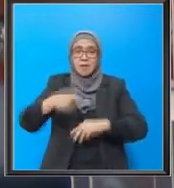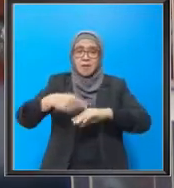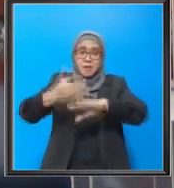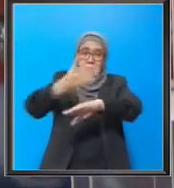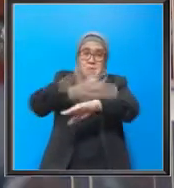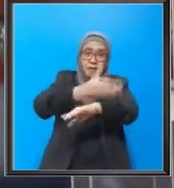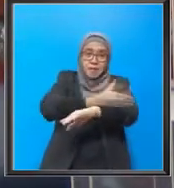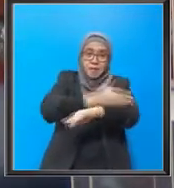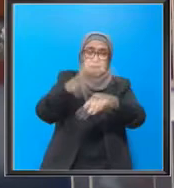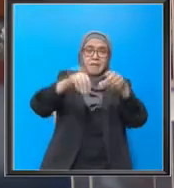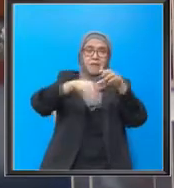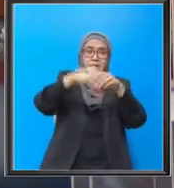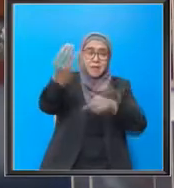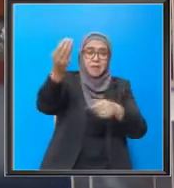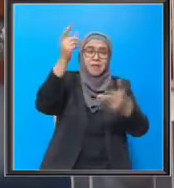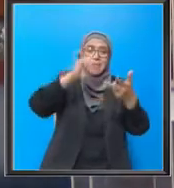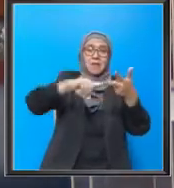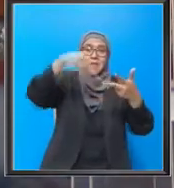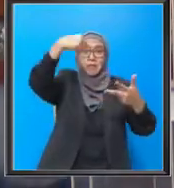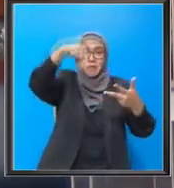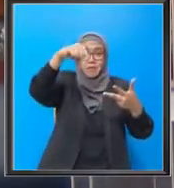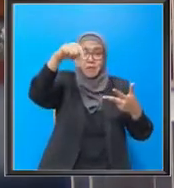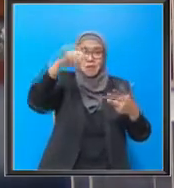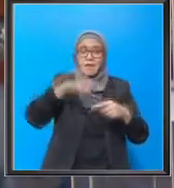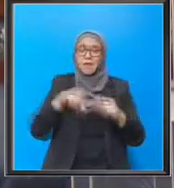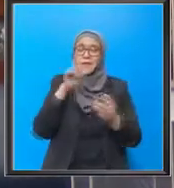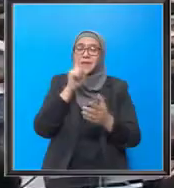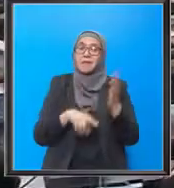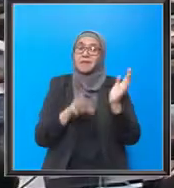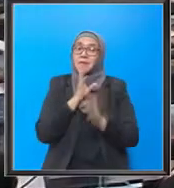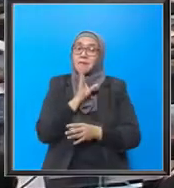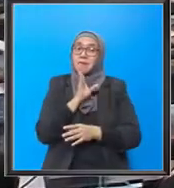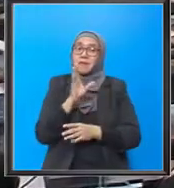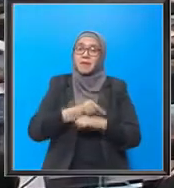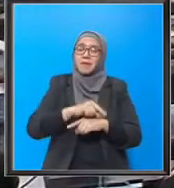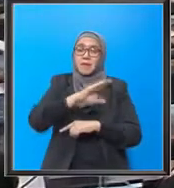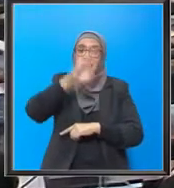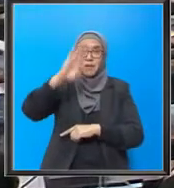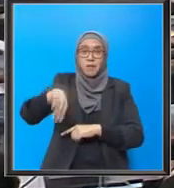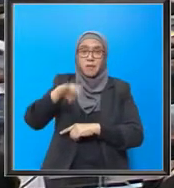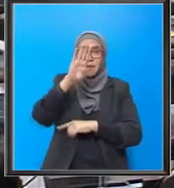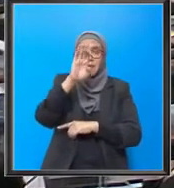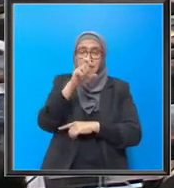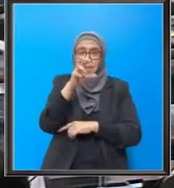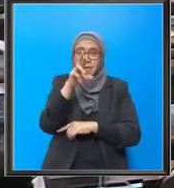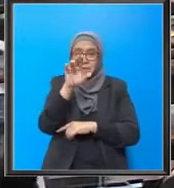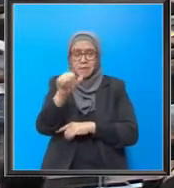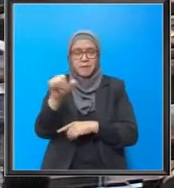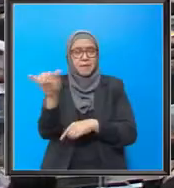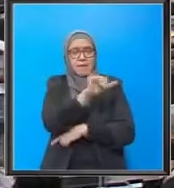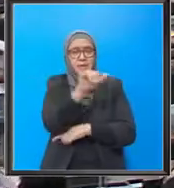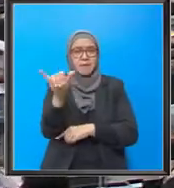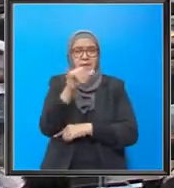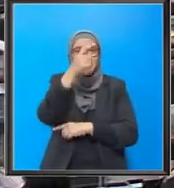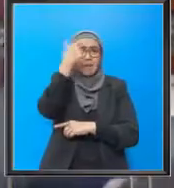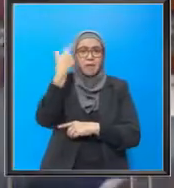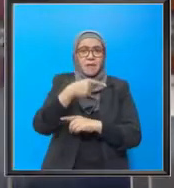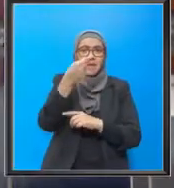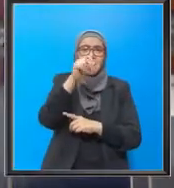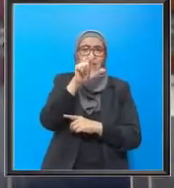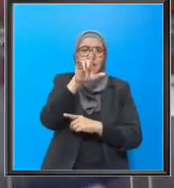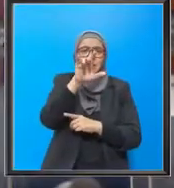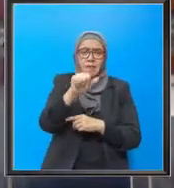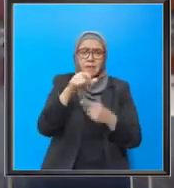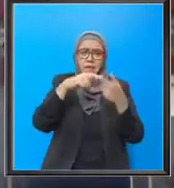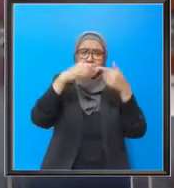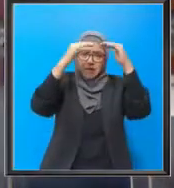Apa yang disebut oleh Bukit bendera tadi adalah sama Rano Haryo kita kita hanya ada empat 16 poin 200